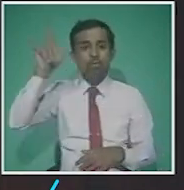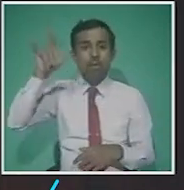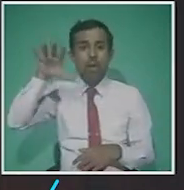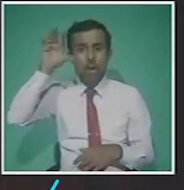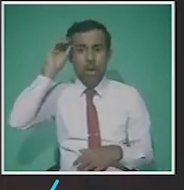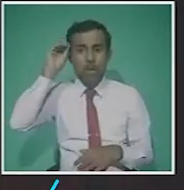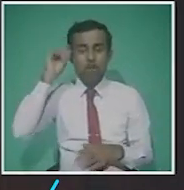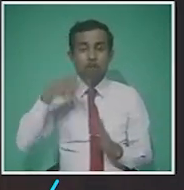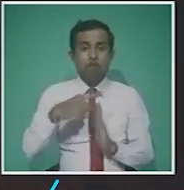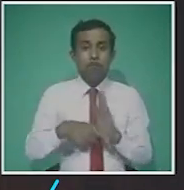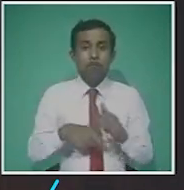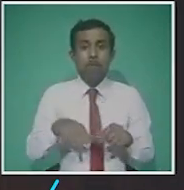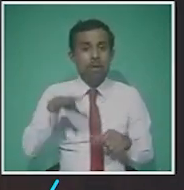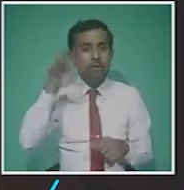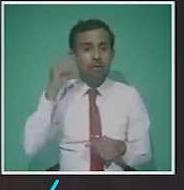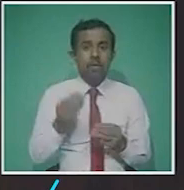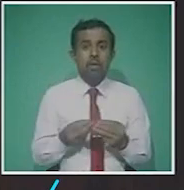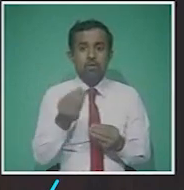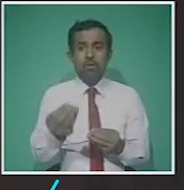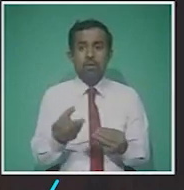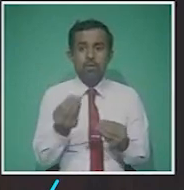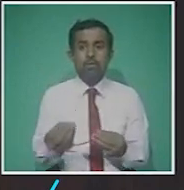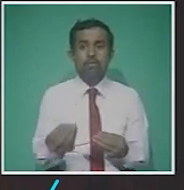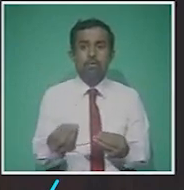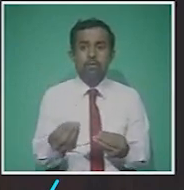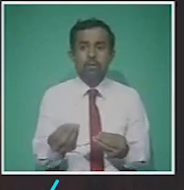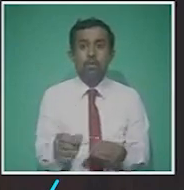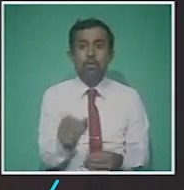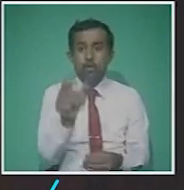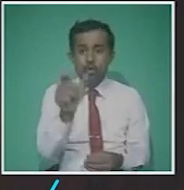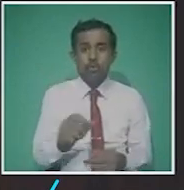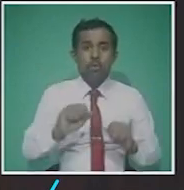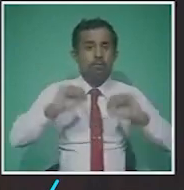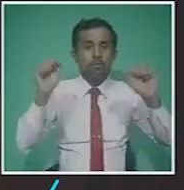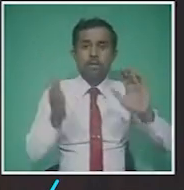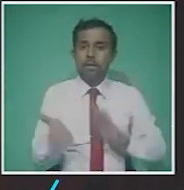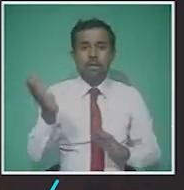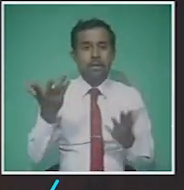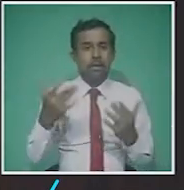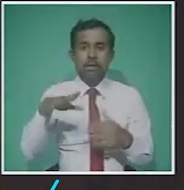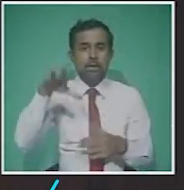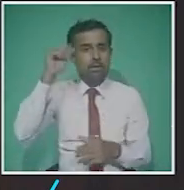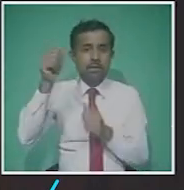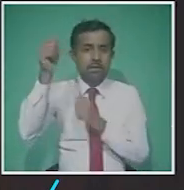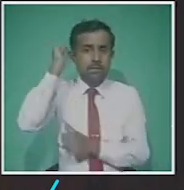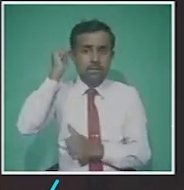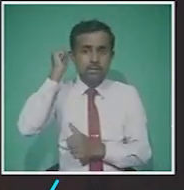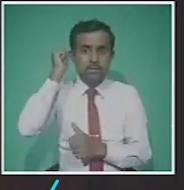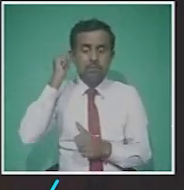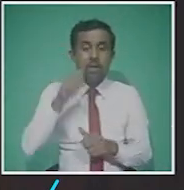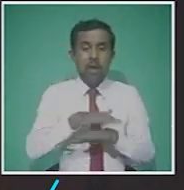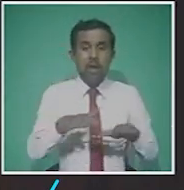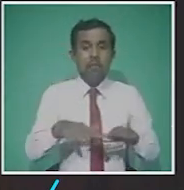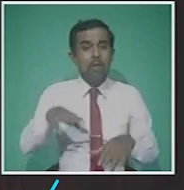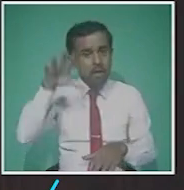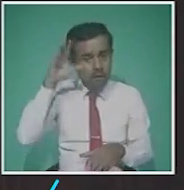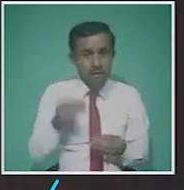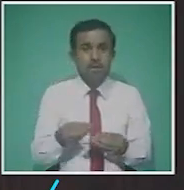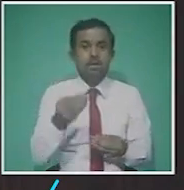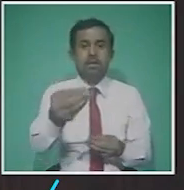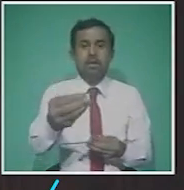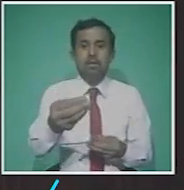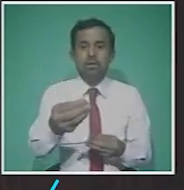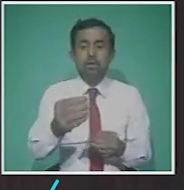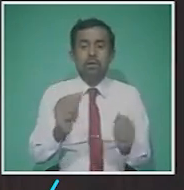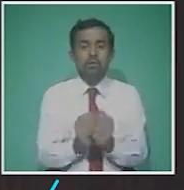ගත්තට මෙහෙ උන්ට ඉගෙන ගන්න අවස්ථාව සලස්සලා තියන්න ඔබතුමා උද්ඝෝෂණයට ගියේ නැහැ ඉගෙන ගන්න කාලේ මේ ශිෂ්‍යයන්ට ඉගෙන ගන්න නීඩ දීලා